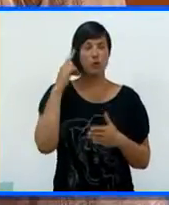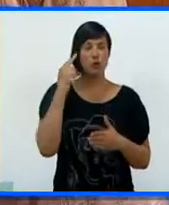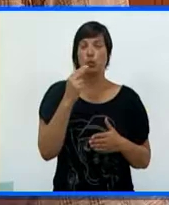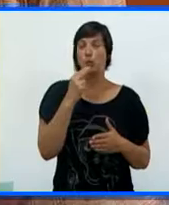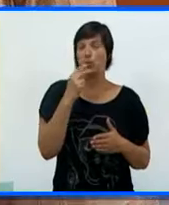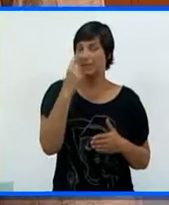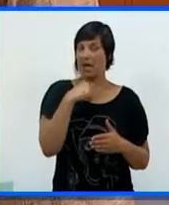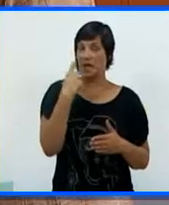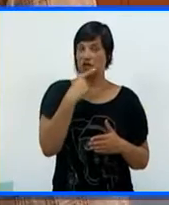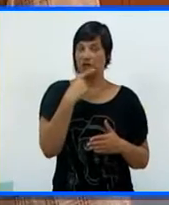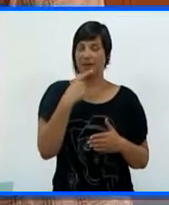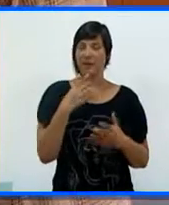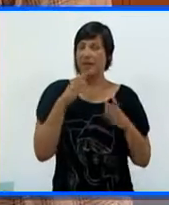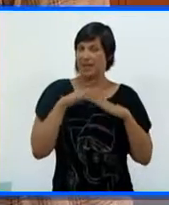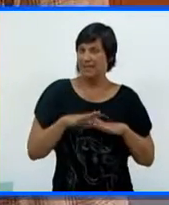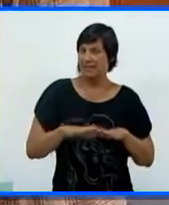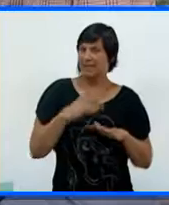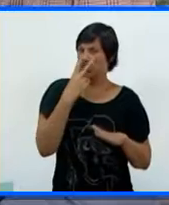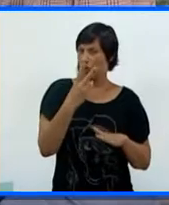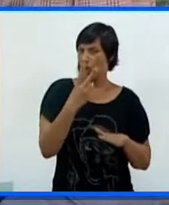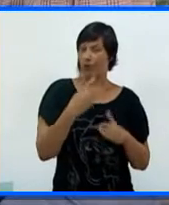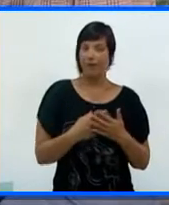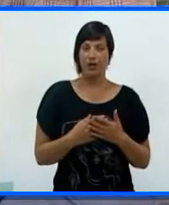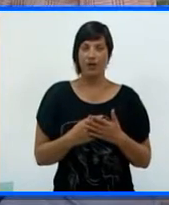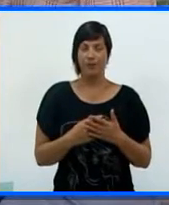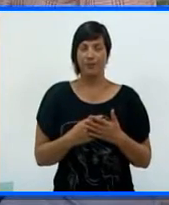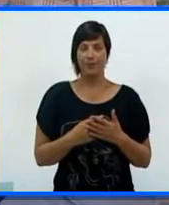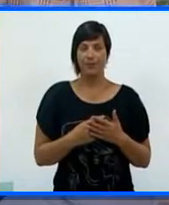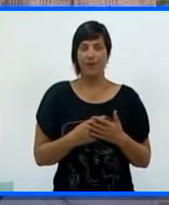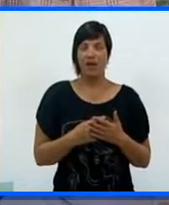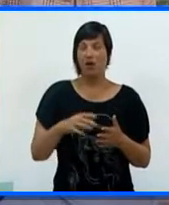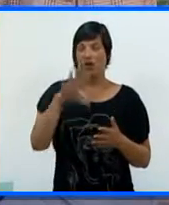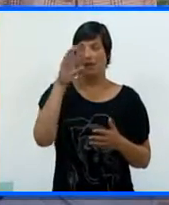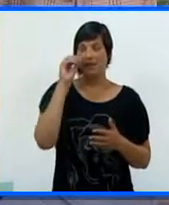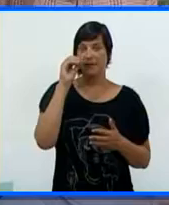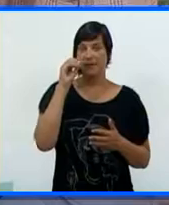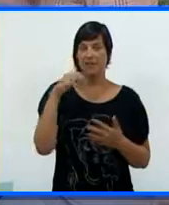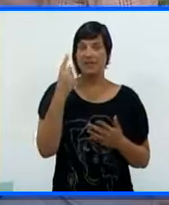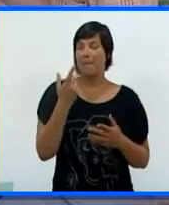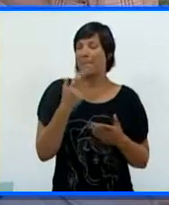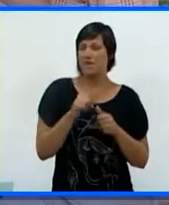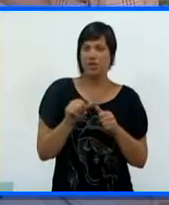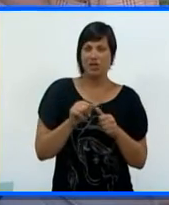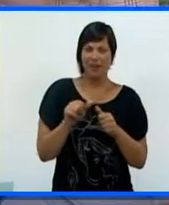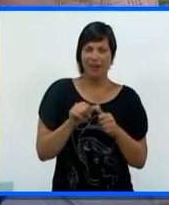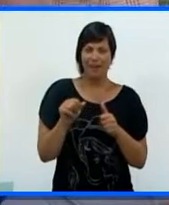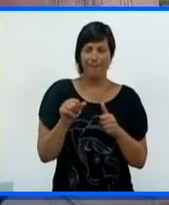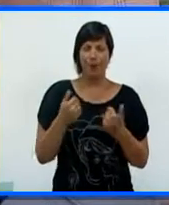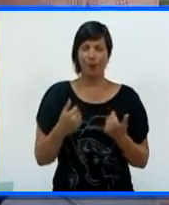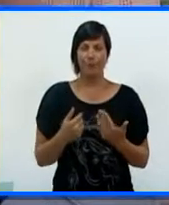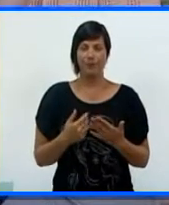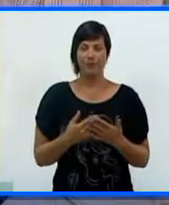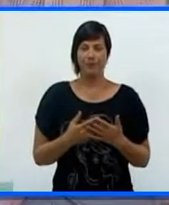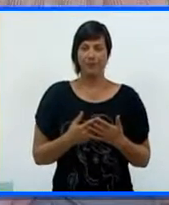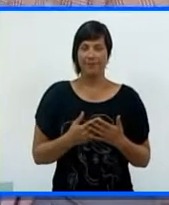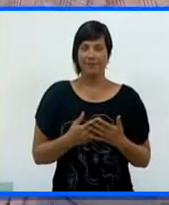gluki, pomoću usana. Onda se sagne što govori, pa kad vidi da se sagnu, onda shvaćaju da se mi šaljemo. Shvaćaju